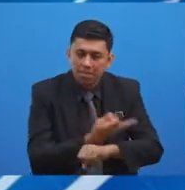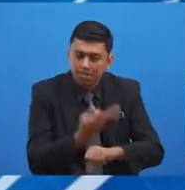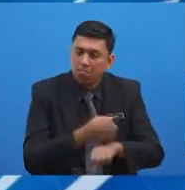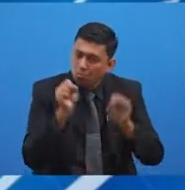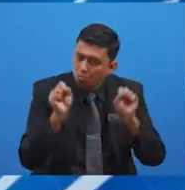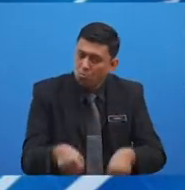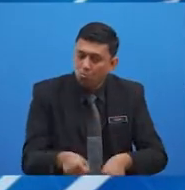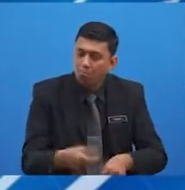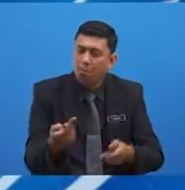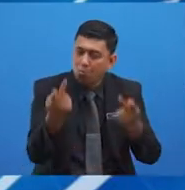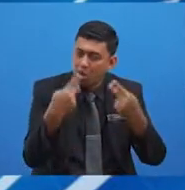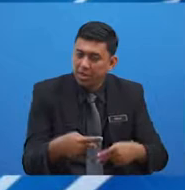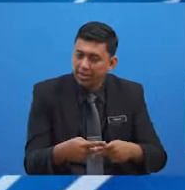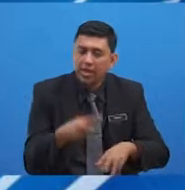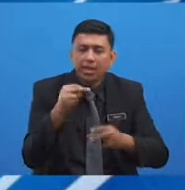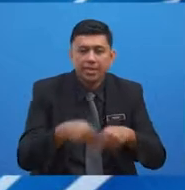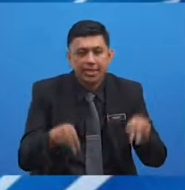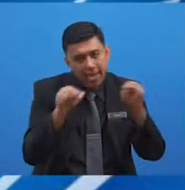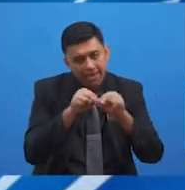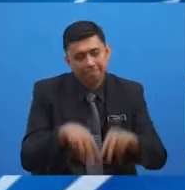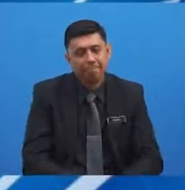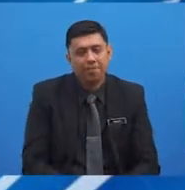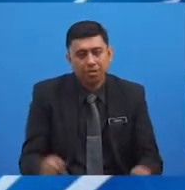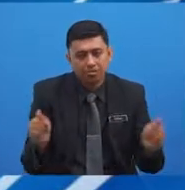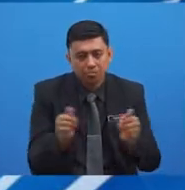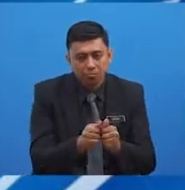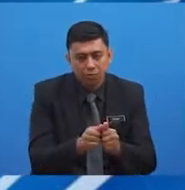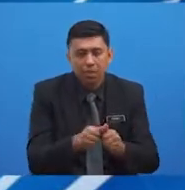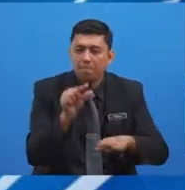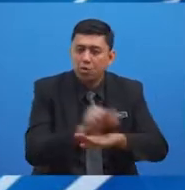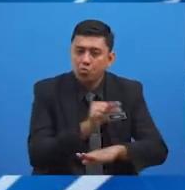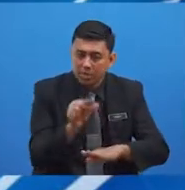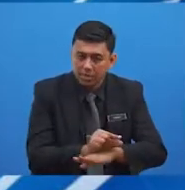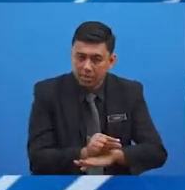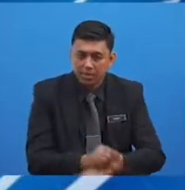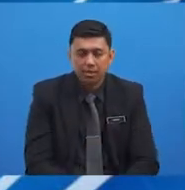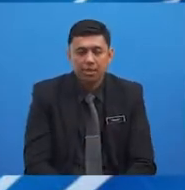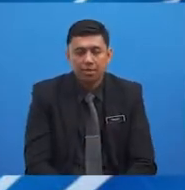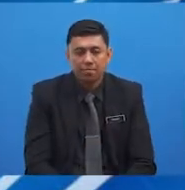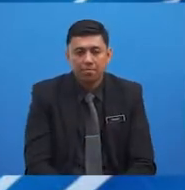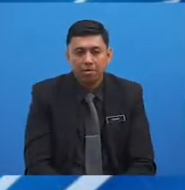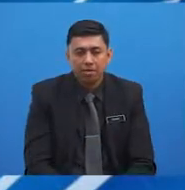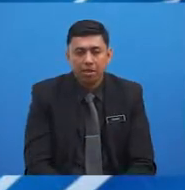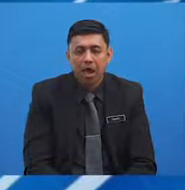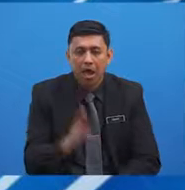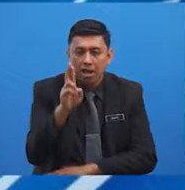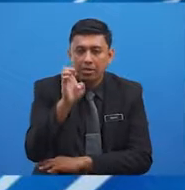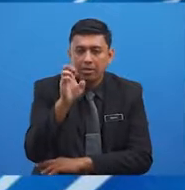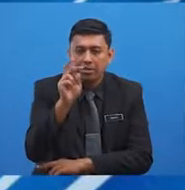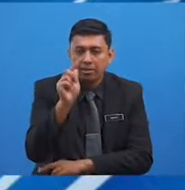boleh memulangkan nilai dengan menggunakan pernyataan return.